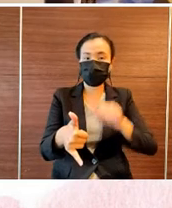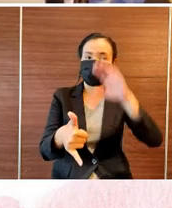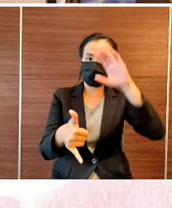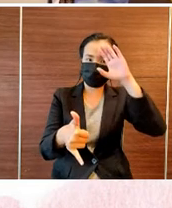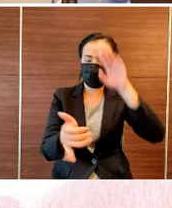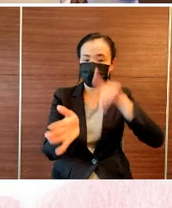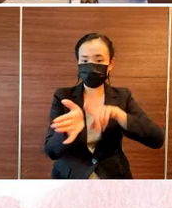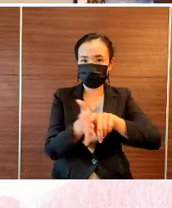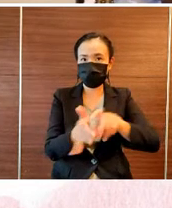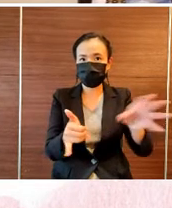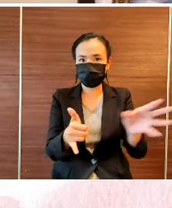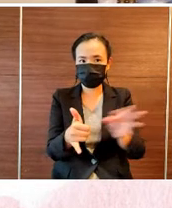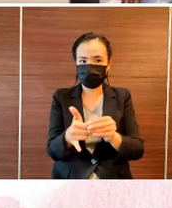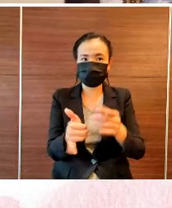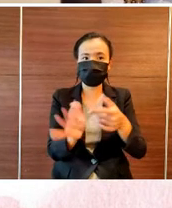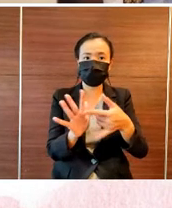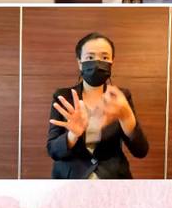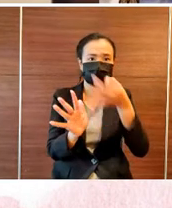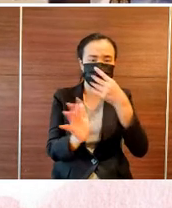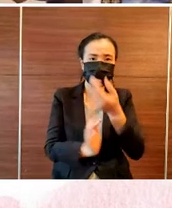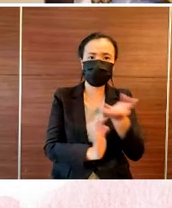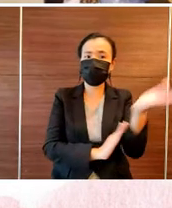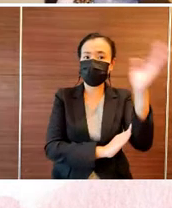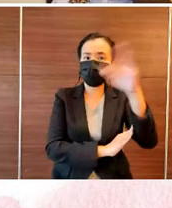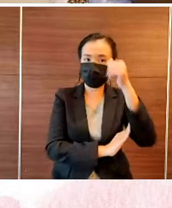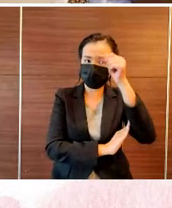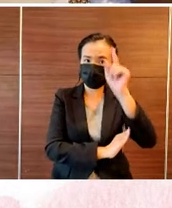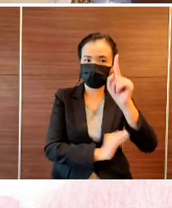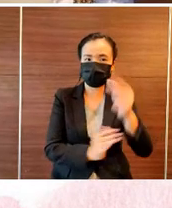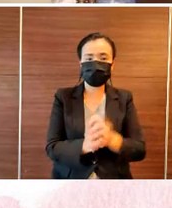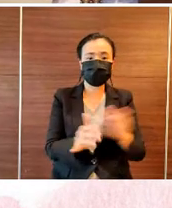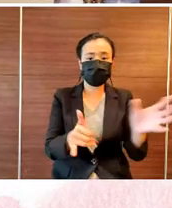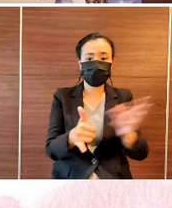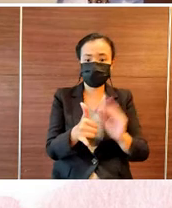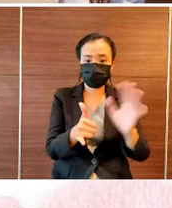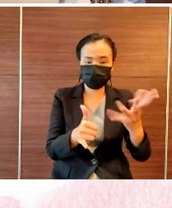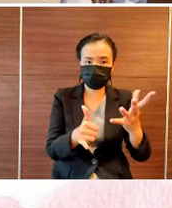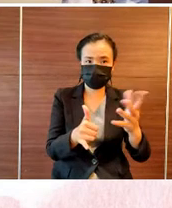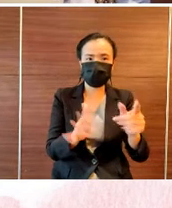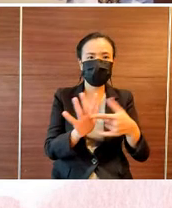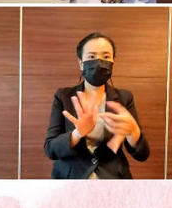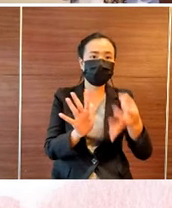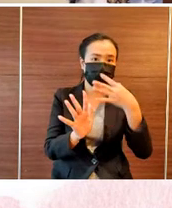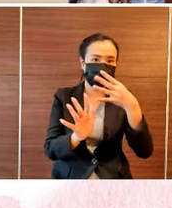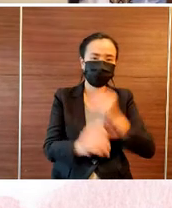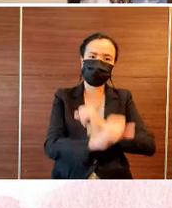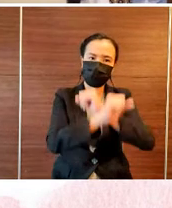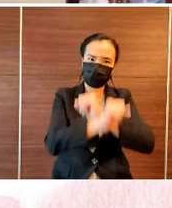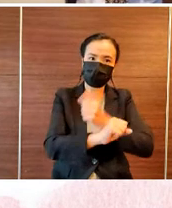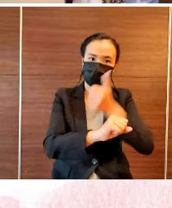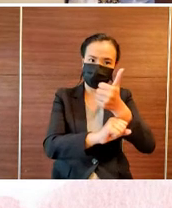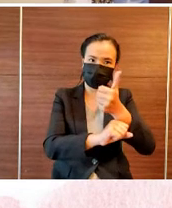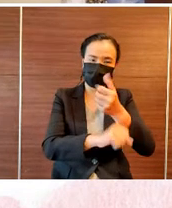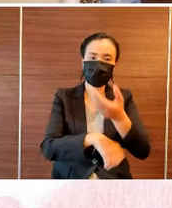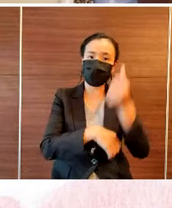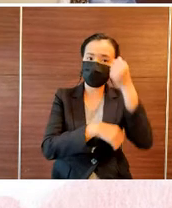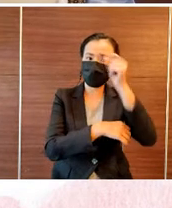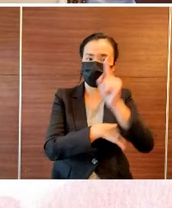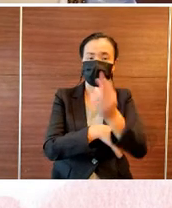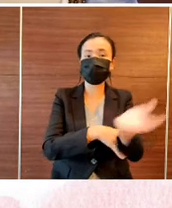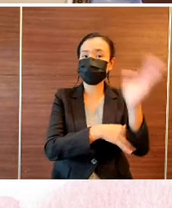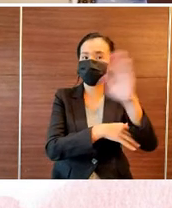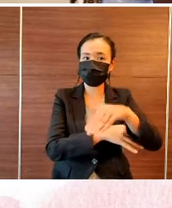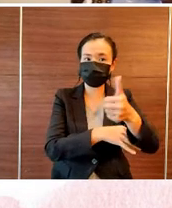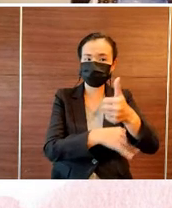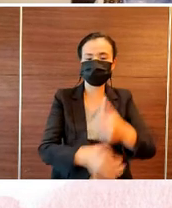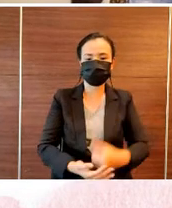ติดเชื้อกินยาทันทีวันเดียวกันตรวจไม่เจอกินเป๊ปทันทีในวันเดียวกันเซมเดย์เป๊ปสไลด์ถัดไปอี